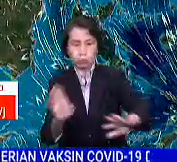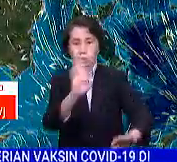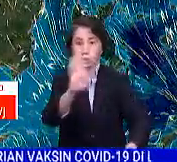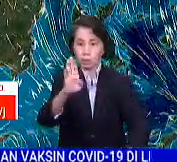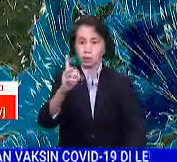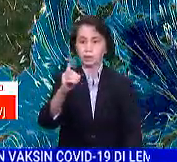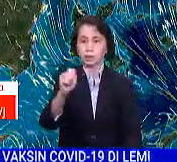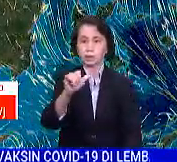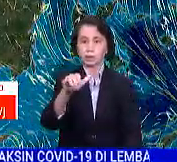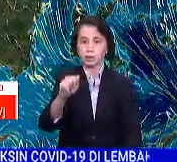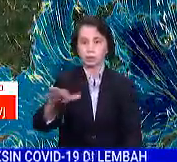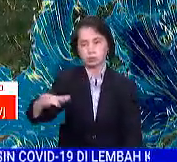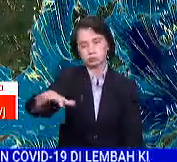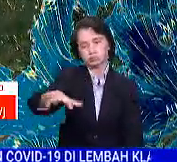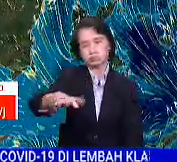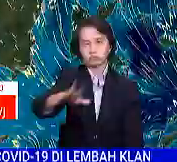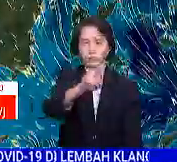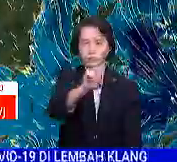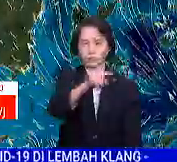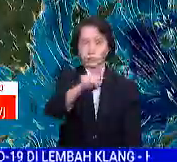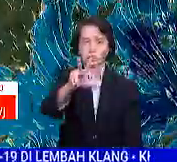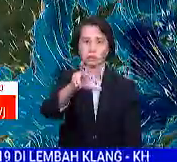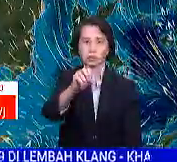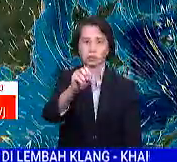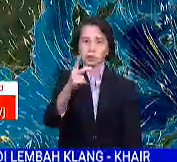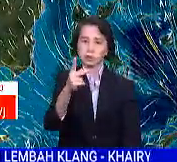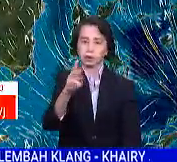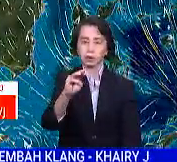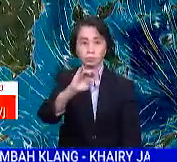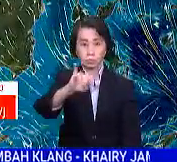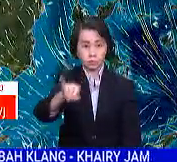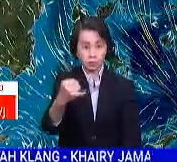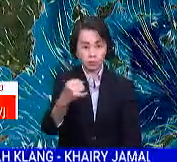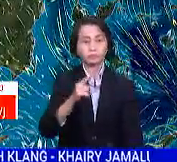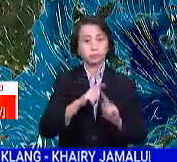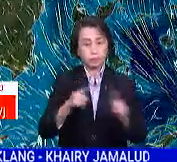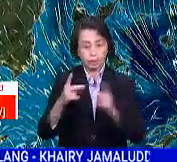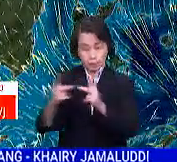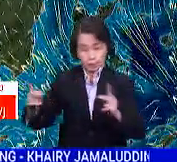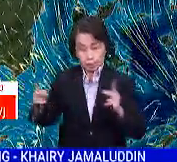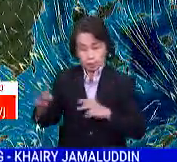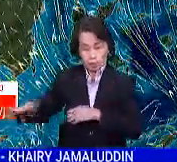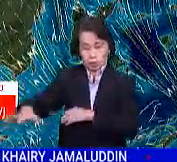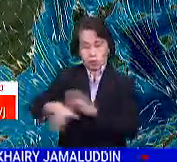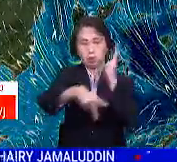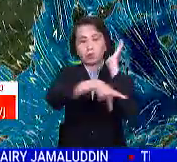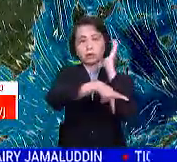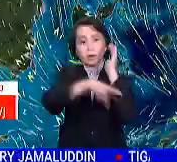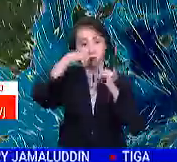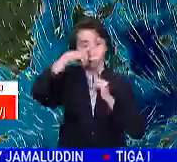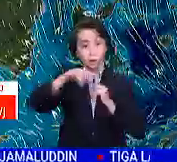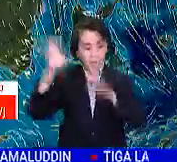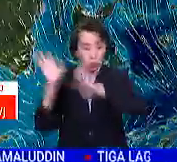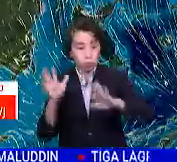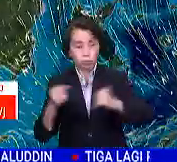daya dengan kelajuannya agak sedang sekitar 20 hingga ke 30 km sejam. Tetapi di kawasan perairan Phuket, angin bertiup